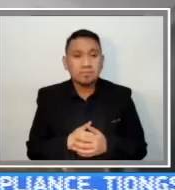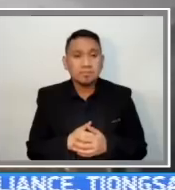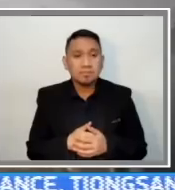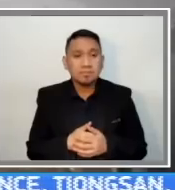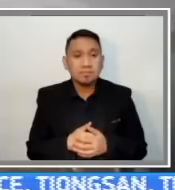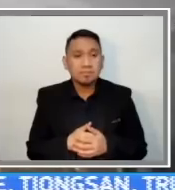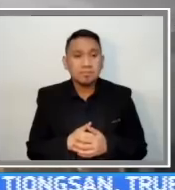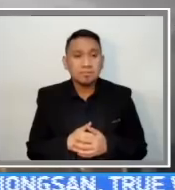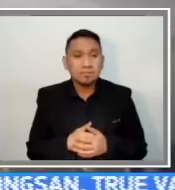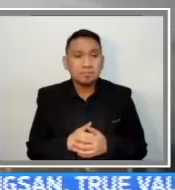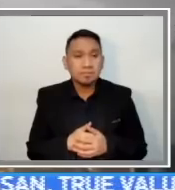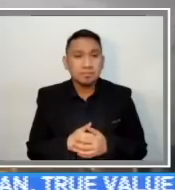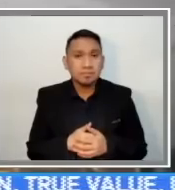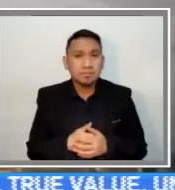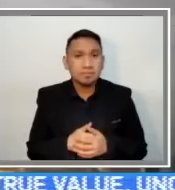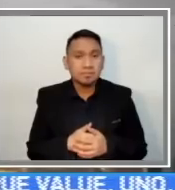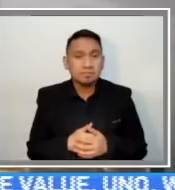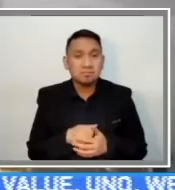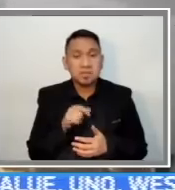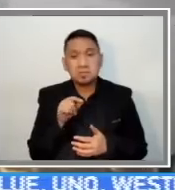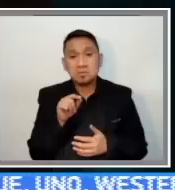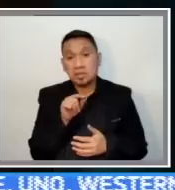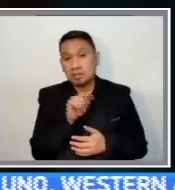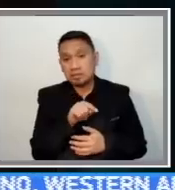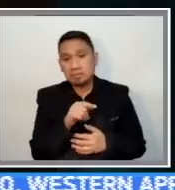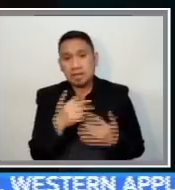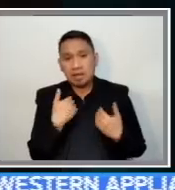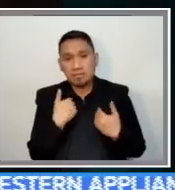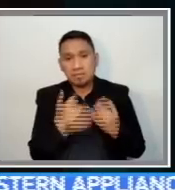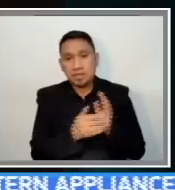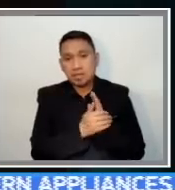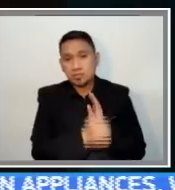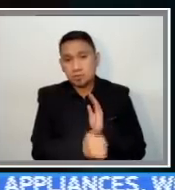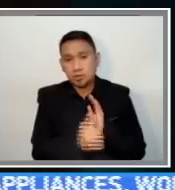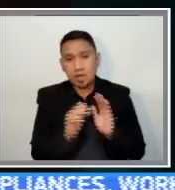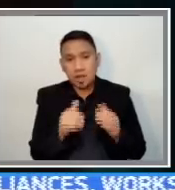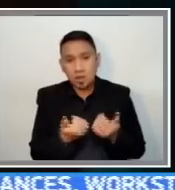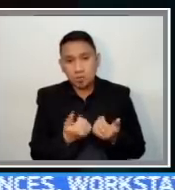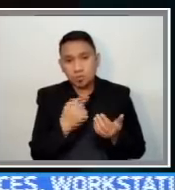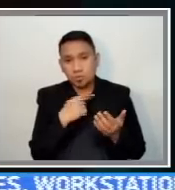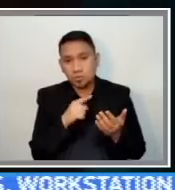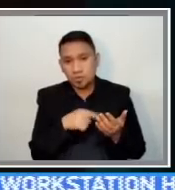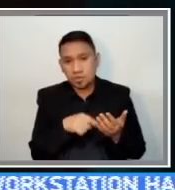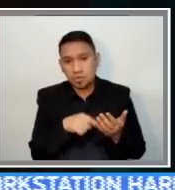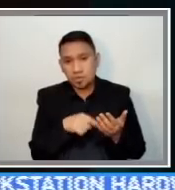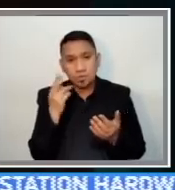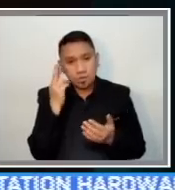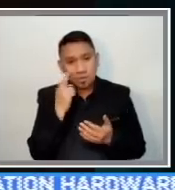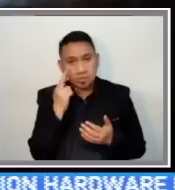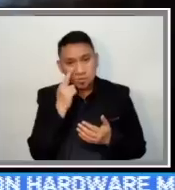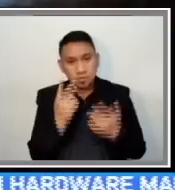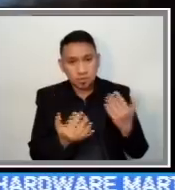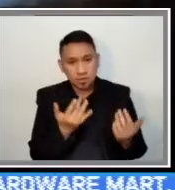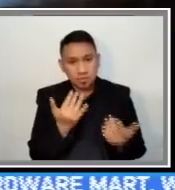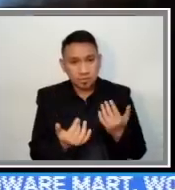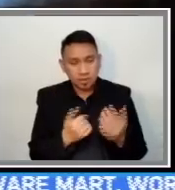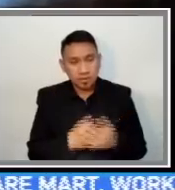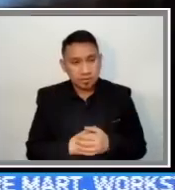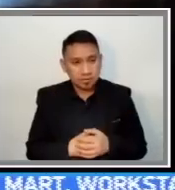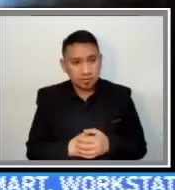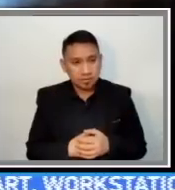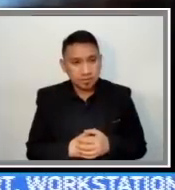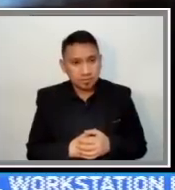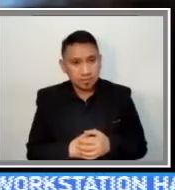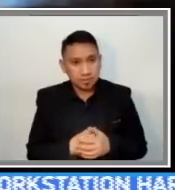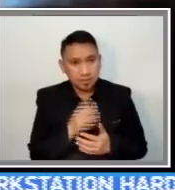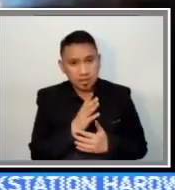Expert sila sa pag-determine ng cause ng fire. Doon na sila. Sasagawa na nila yung investigation